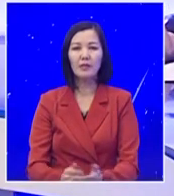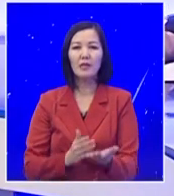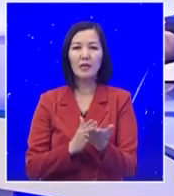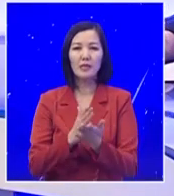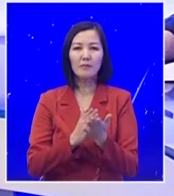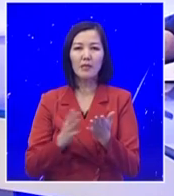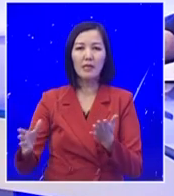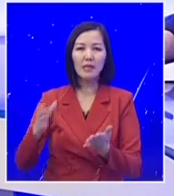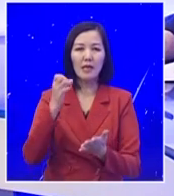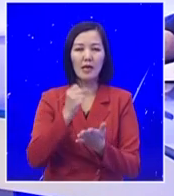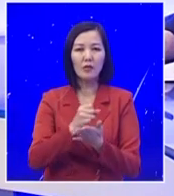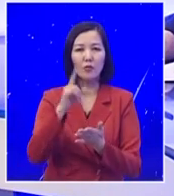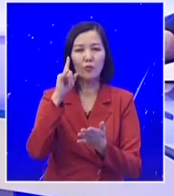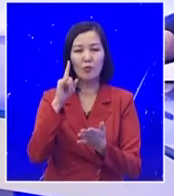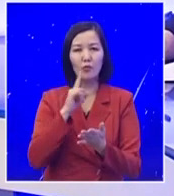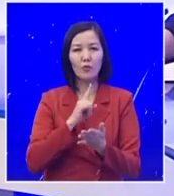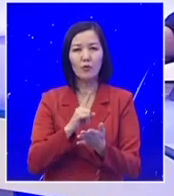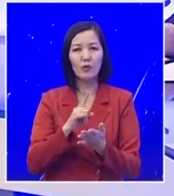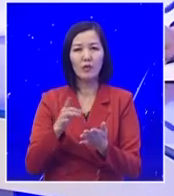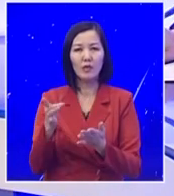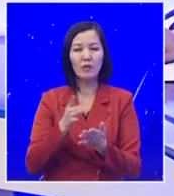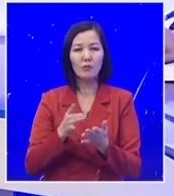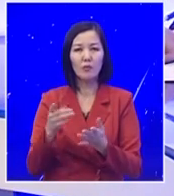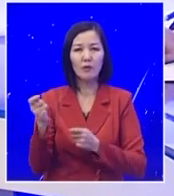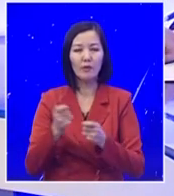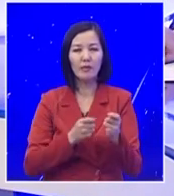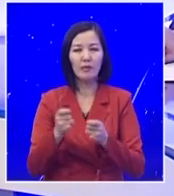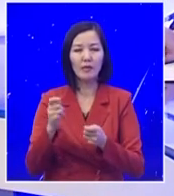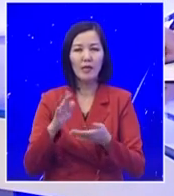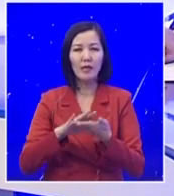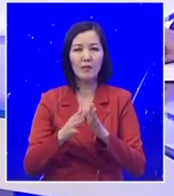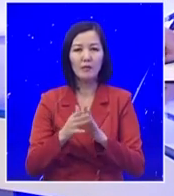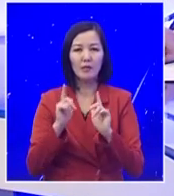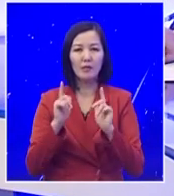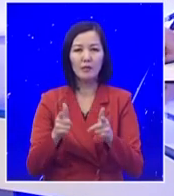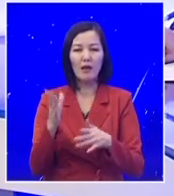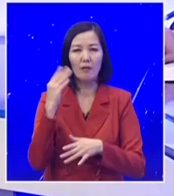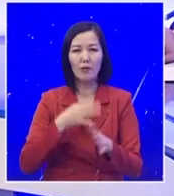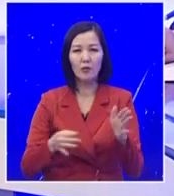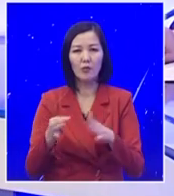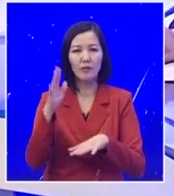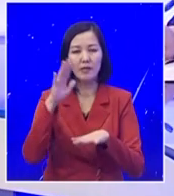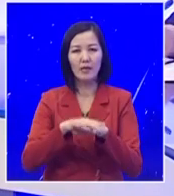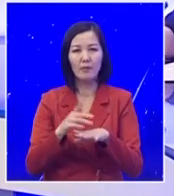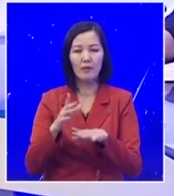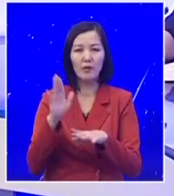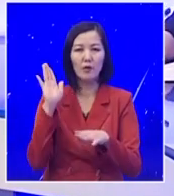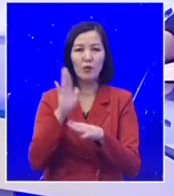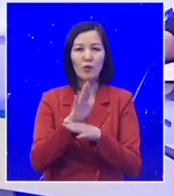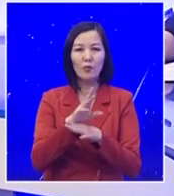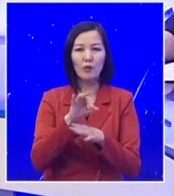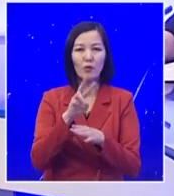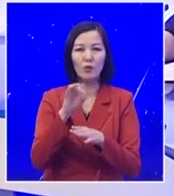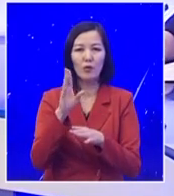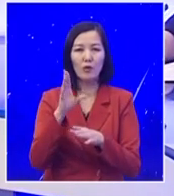Кадрлік тағайындау. Бүгін Қазақстан Республикасы президенті әкімшілігінің келісіміне сай Алматы облысы әкімінің өкімімен Серік Тұрдалиев облыс әкімінің